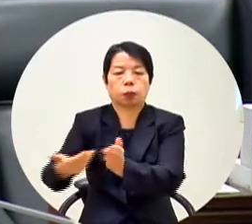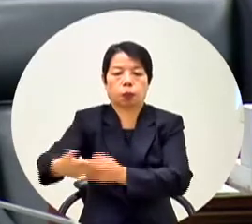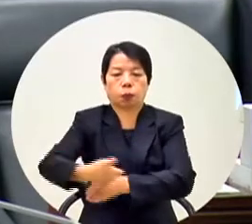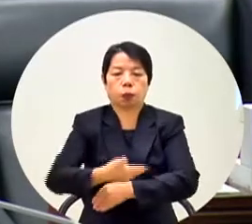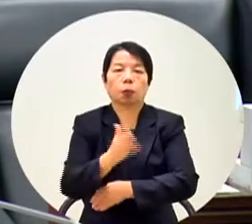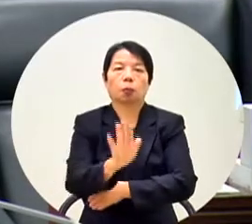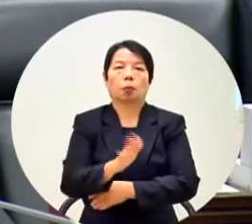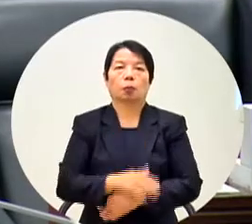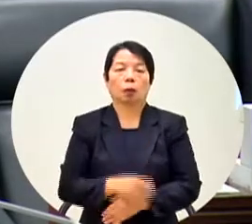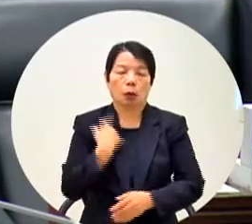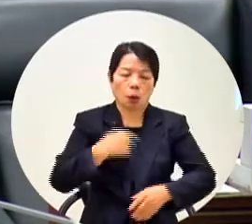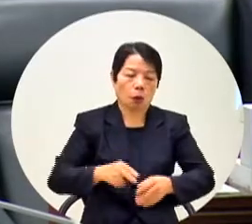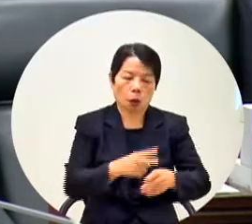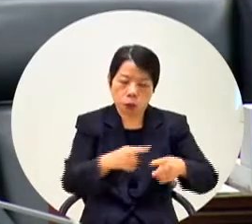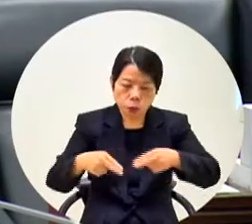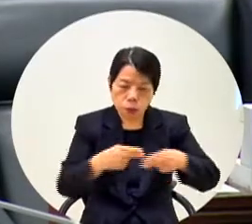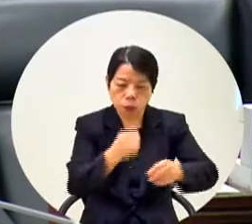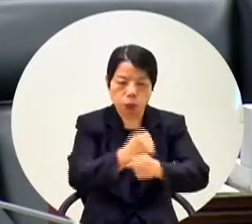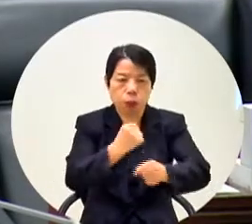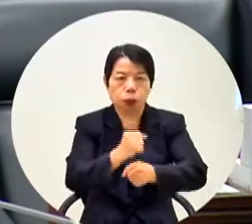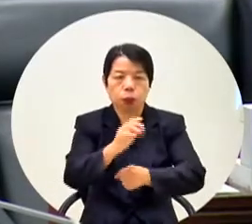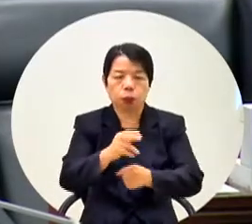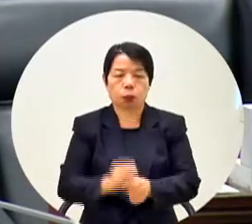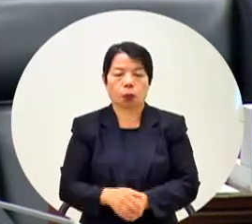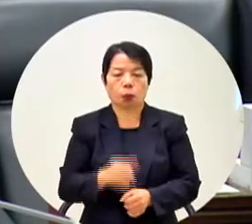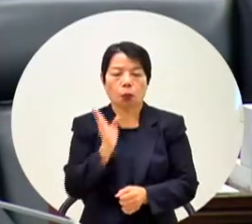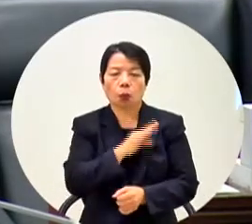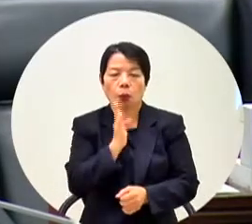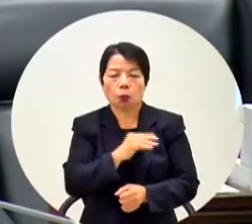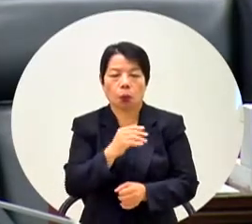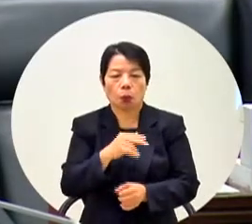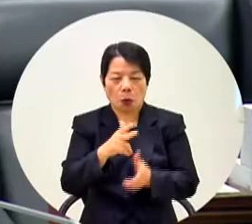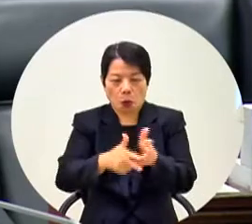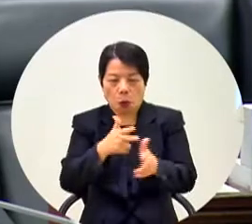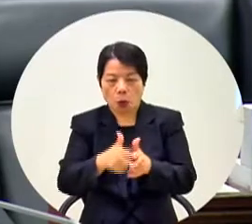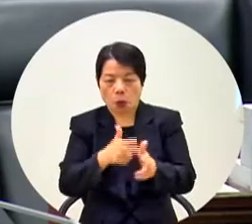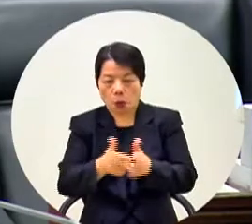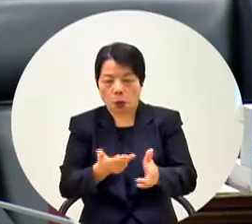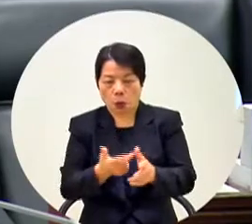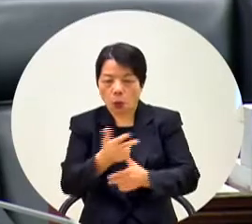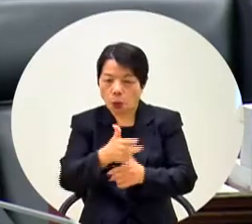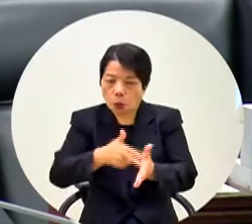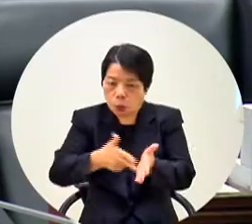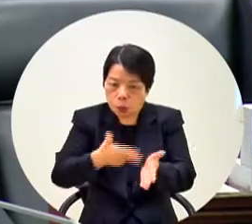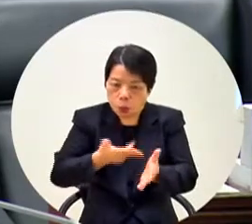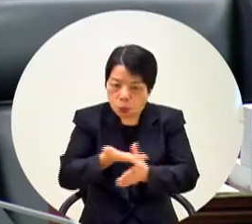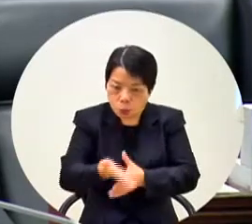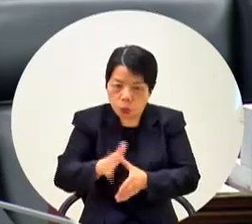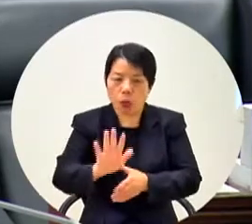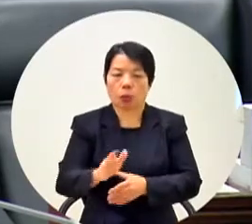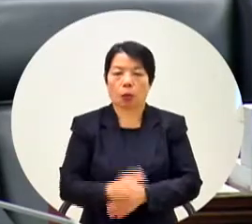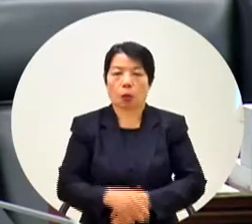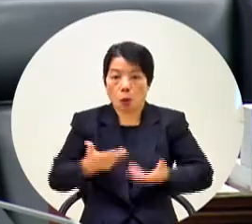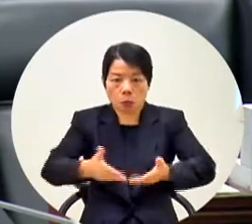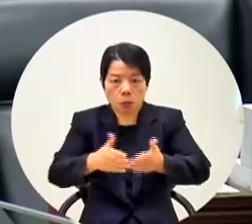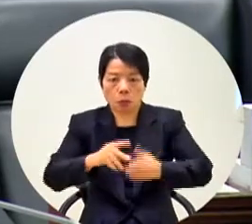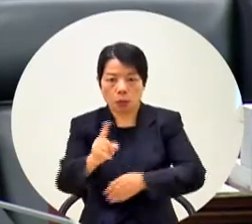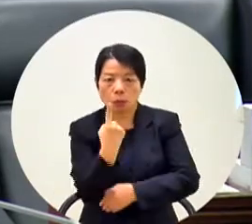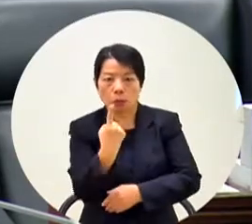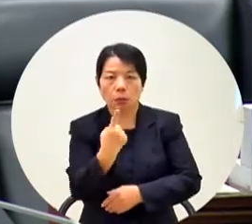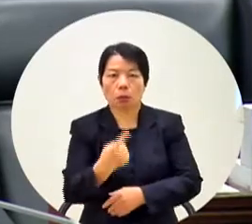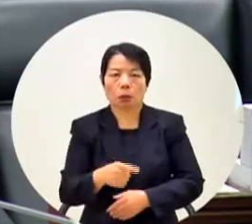的船只，加减啊有一撮废油。但是重要的污染源，就是人用槽